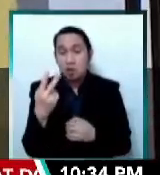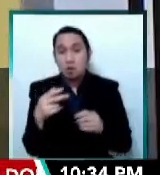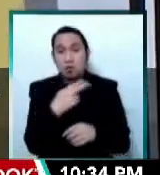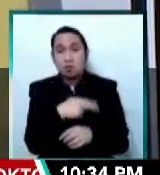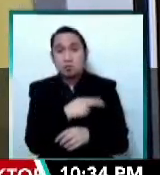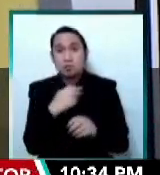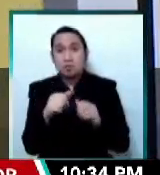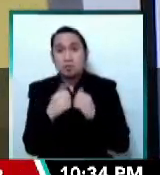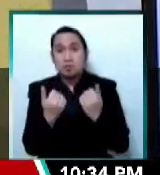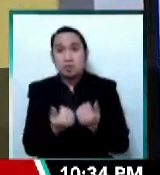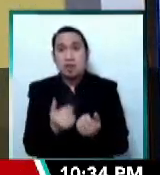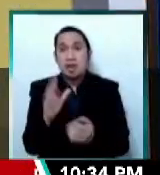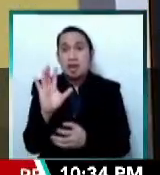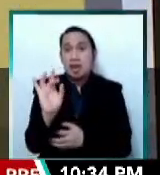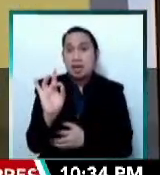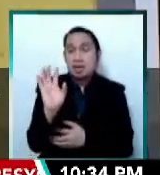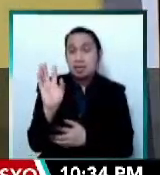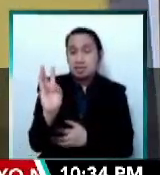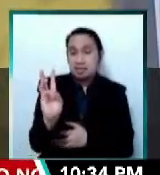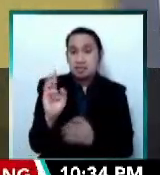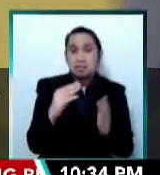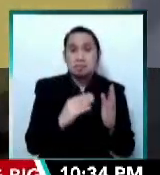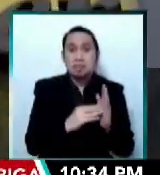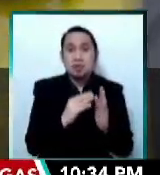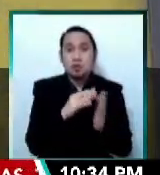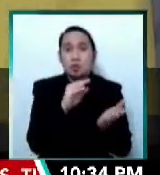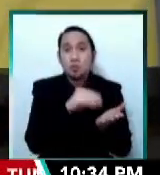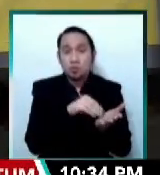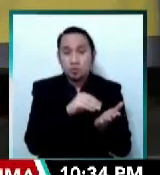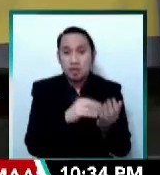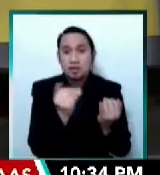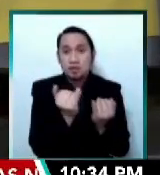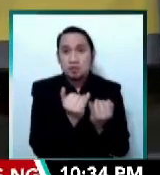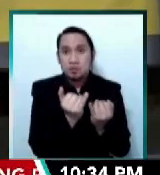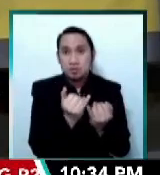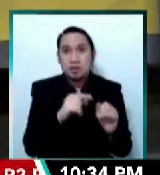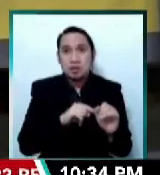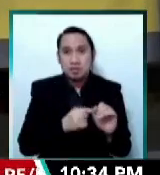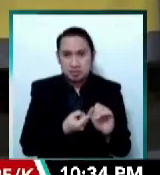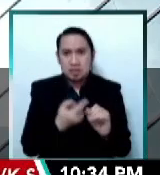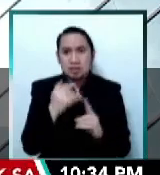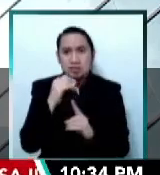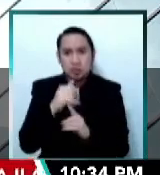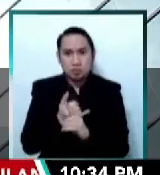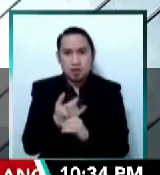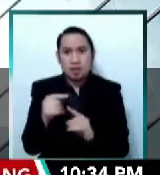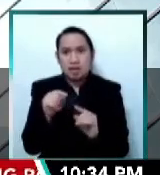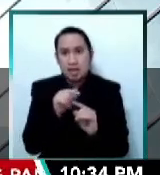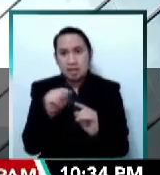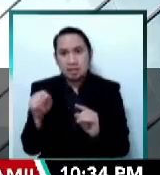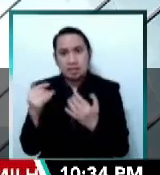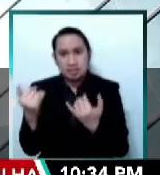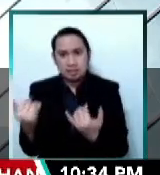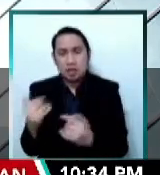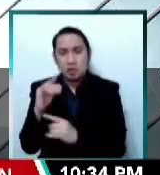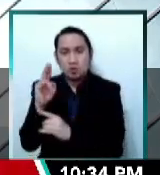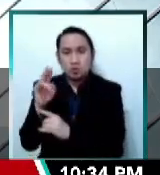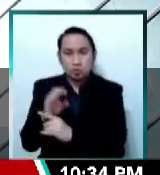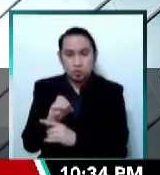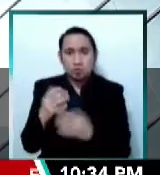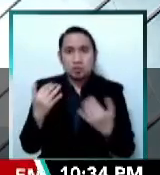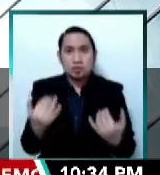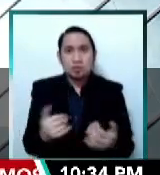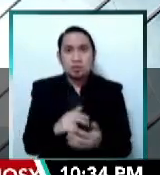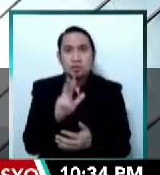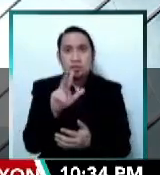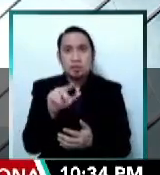billion pesos ang utang ng PhilHealth mula January 2020 hanggang nitong Hunyo. Pero sabi ng PhilHealth, 12.9 billion